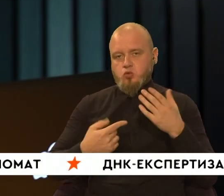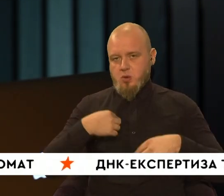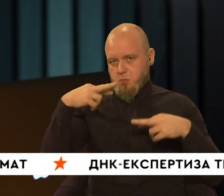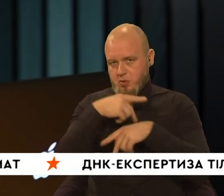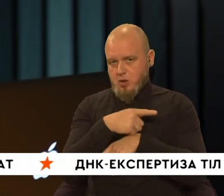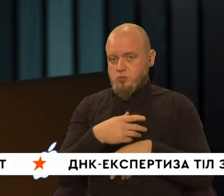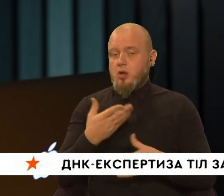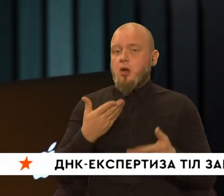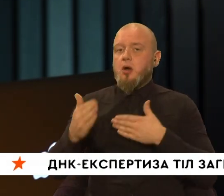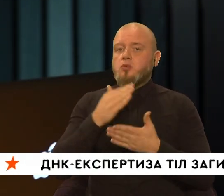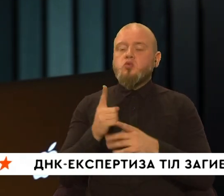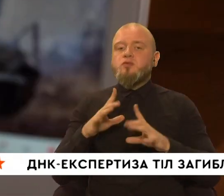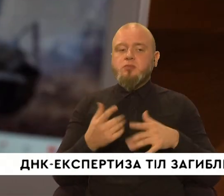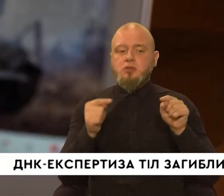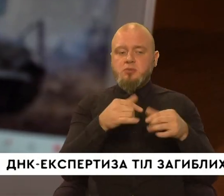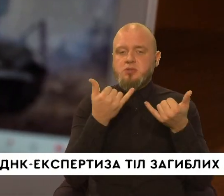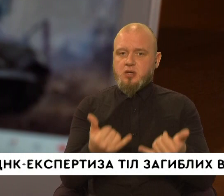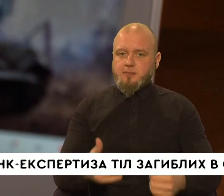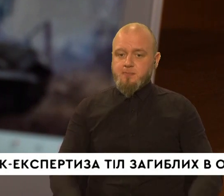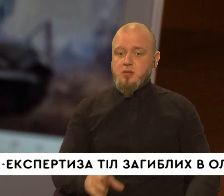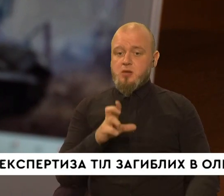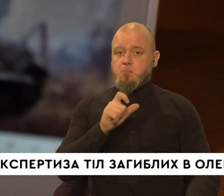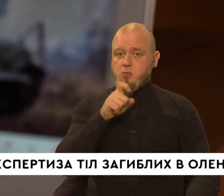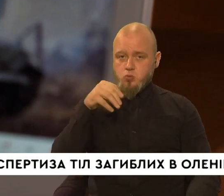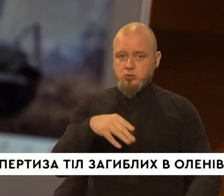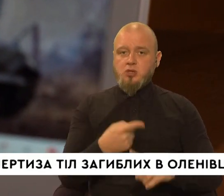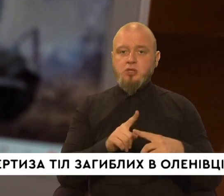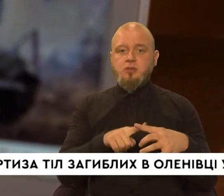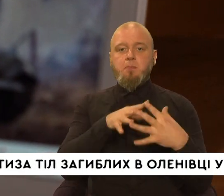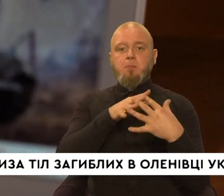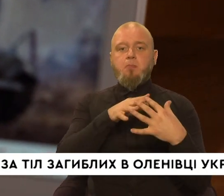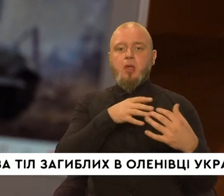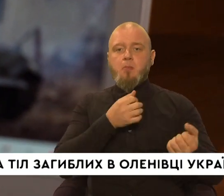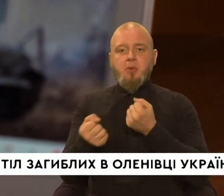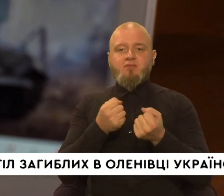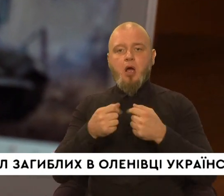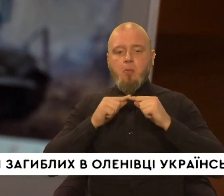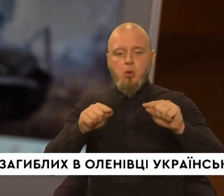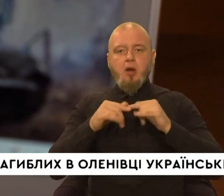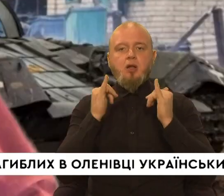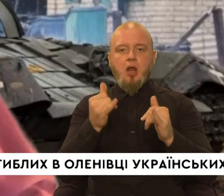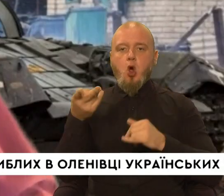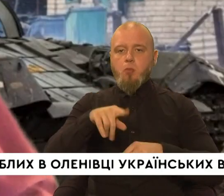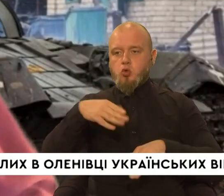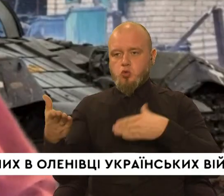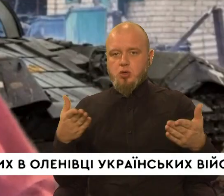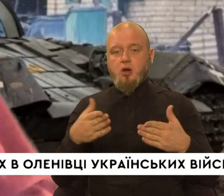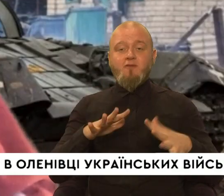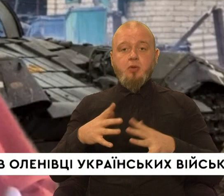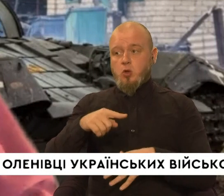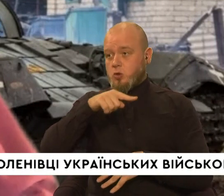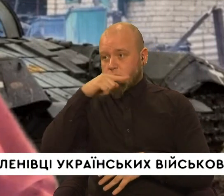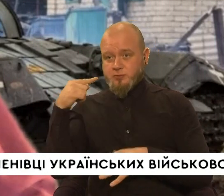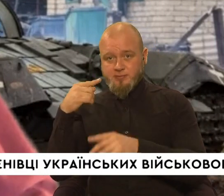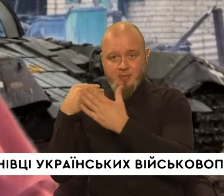помиляюся. Тож, що відбувається там зараз? Бахмут – це битва пропаганди для обох сторін. У випадку Росії приватна військова